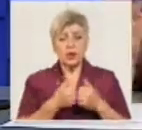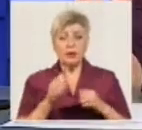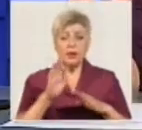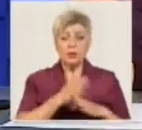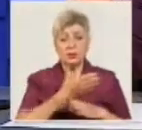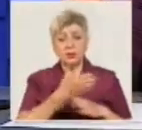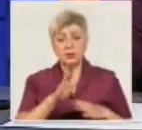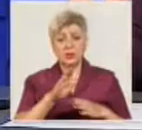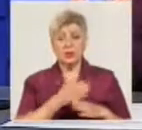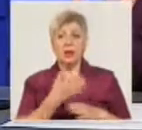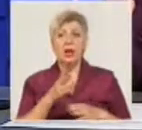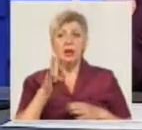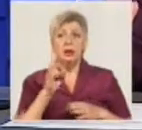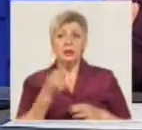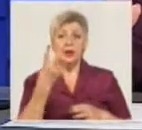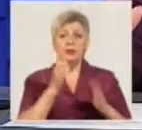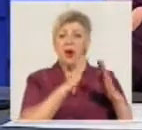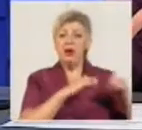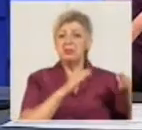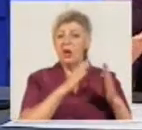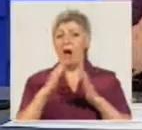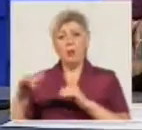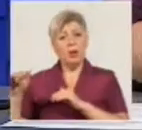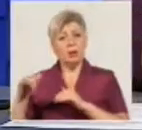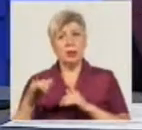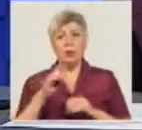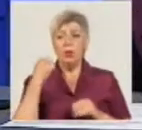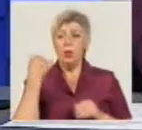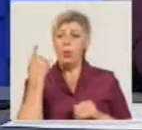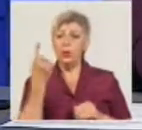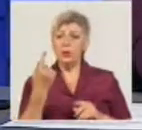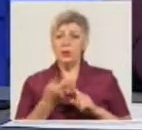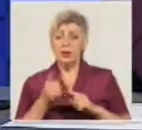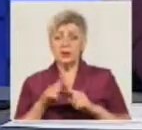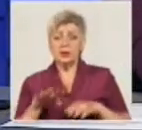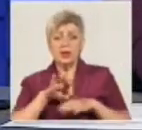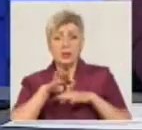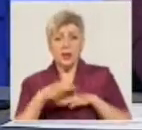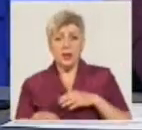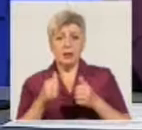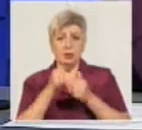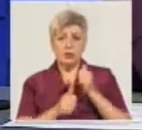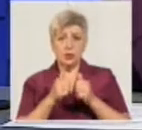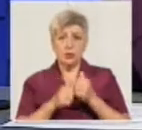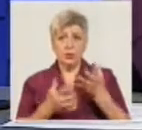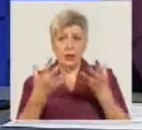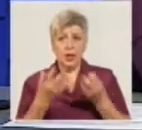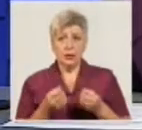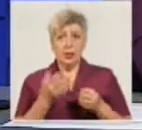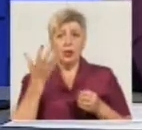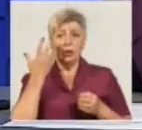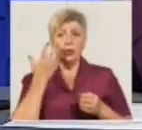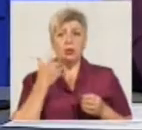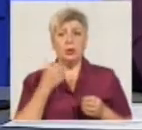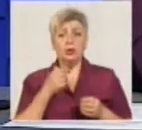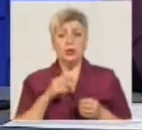два таких табора – у одних це біль щоденний, коли родина, навіть